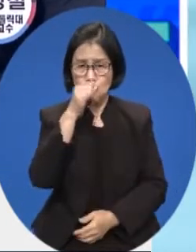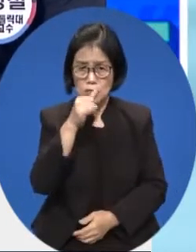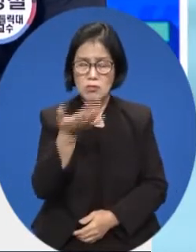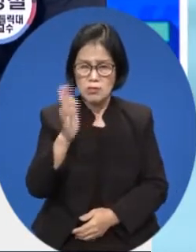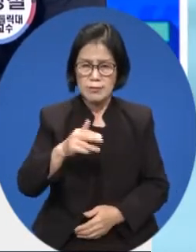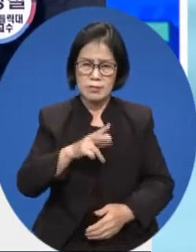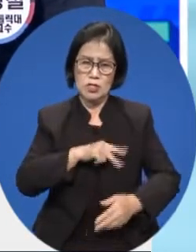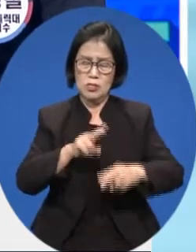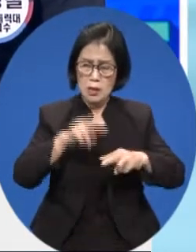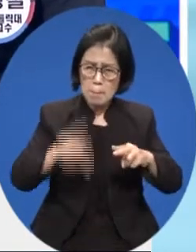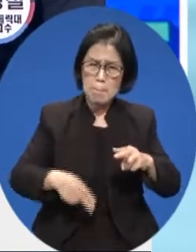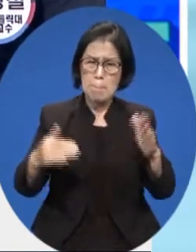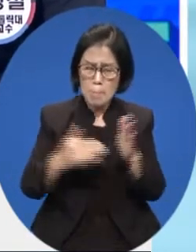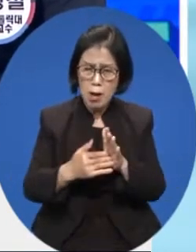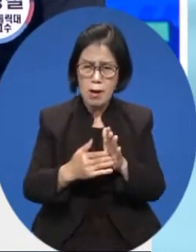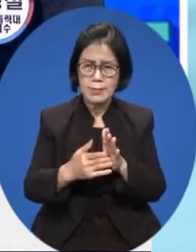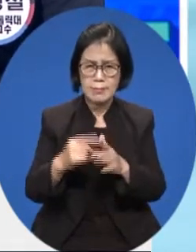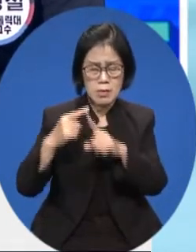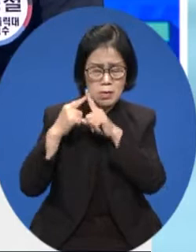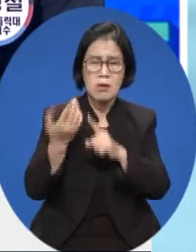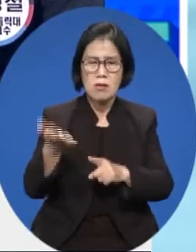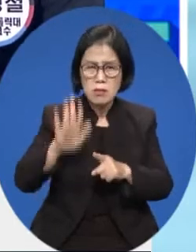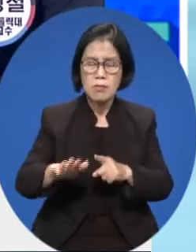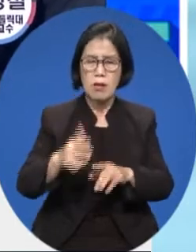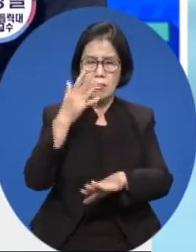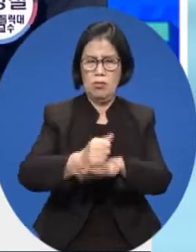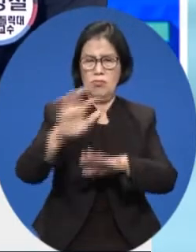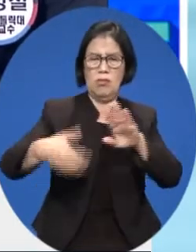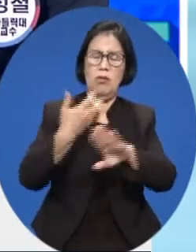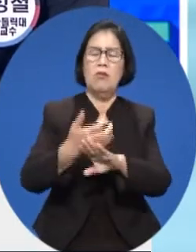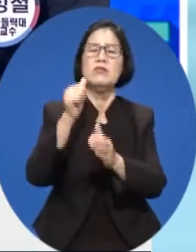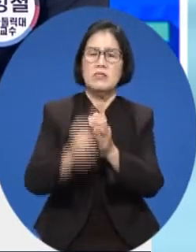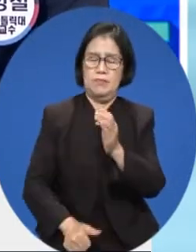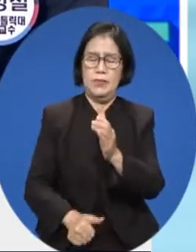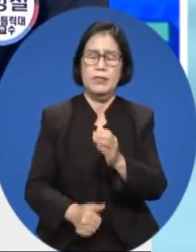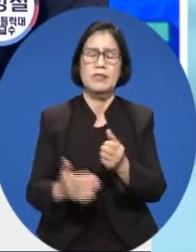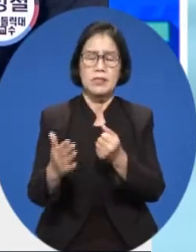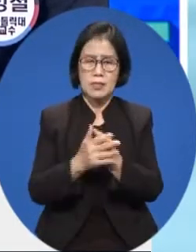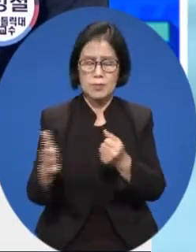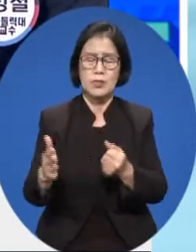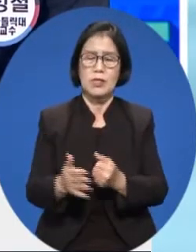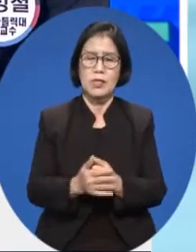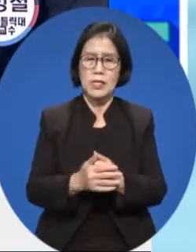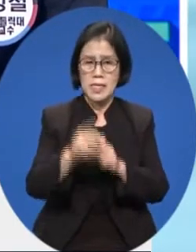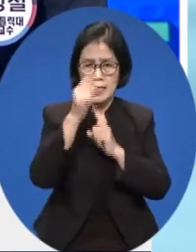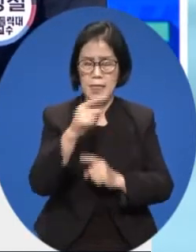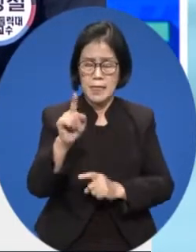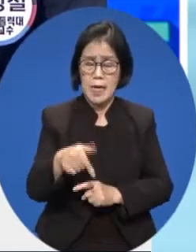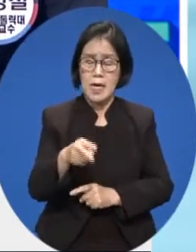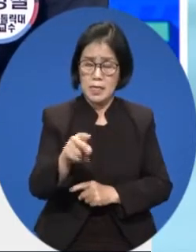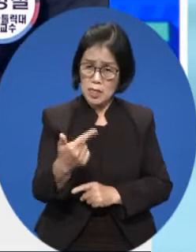배수의 진을 쳤지만 교육에는 뒤 짓는 데 실패했습니다 그렇다면 이것은 이낙연 허브로서